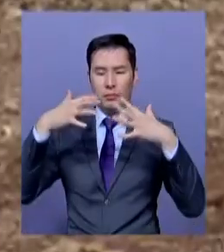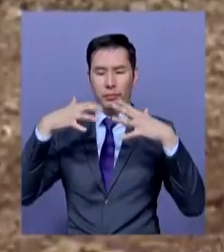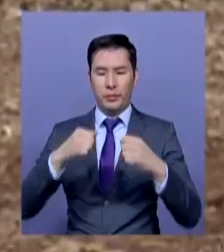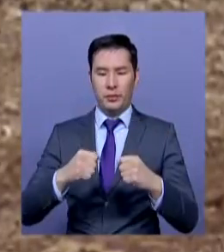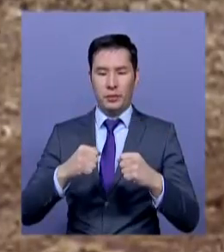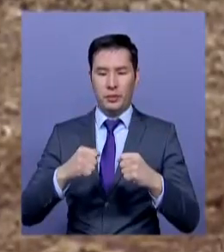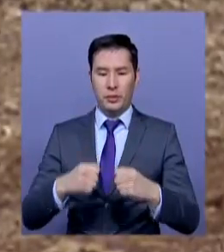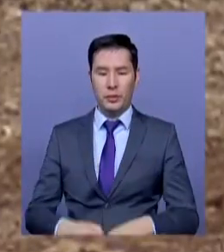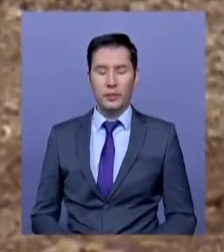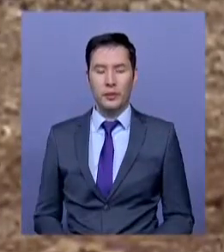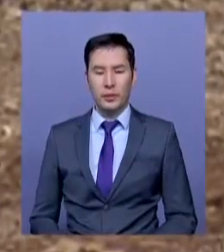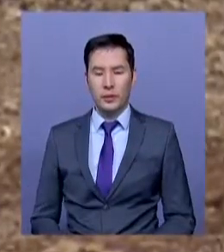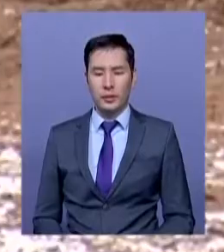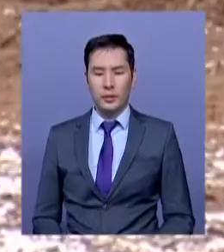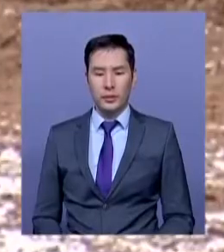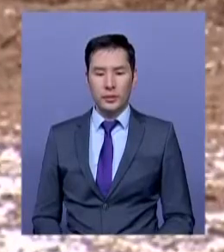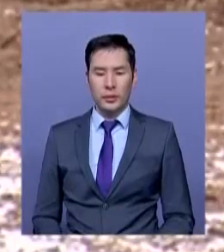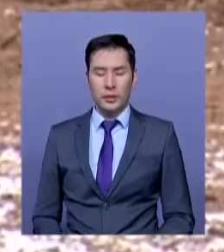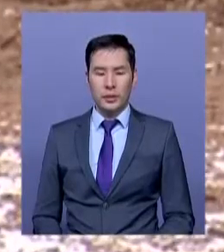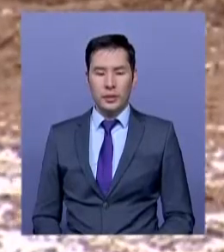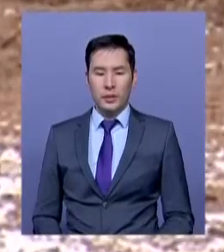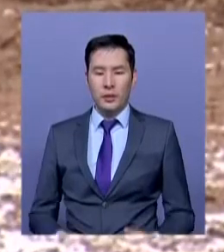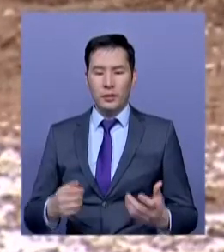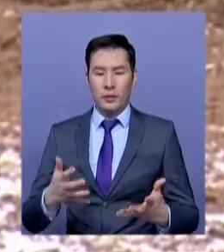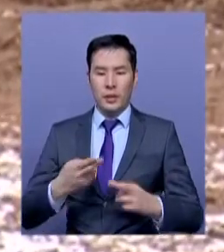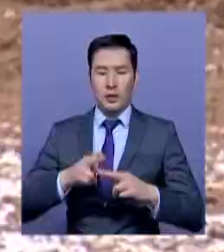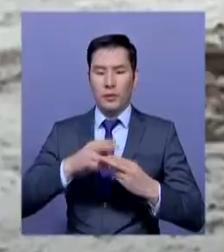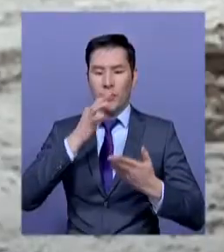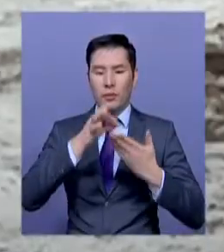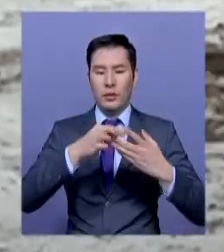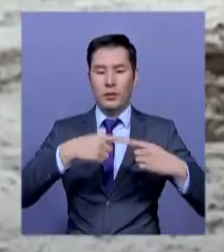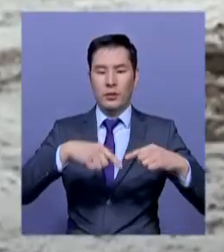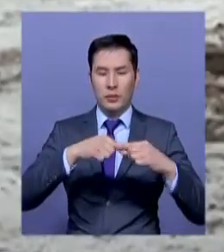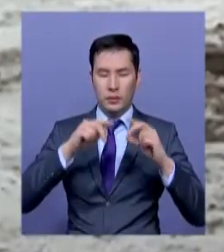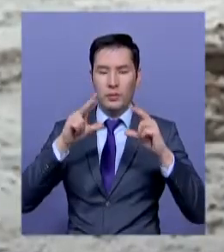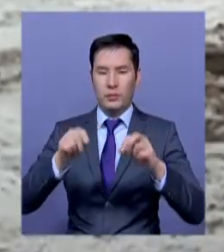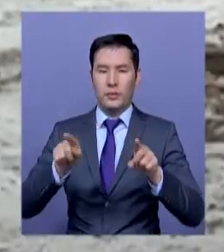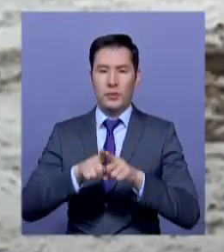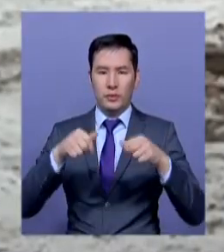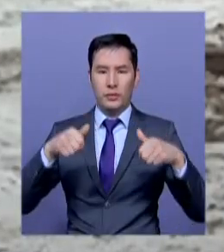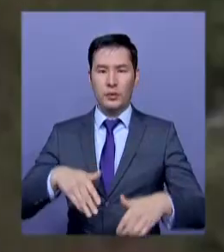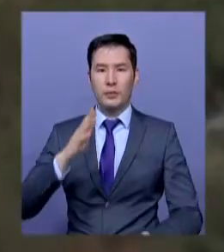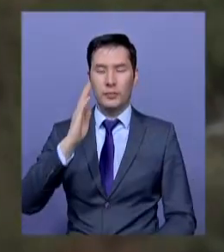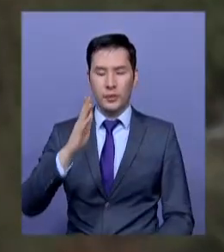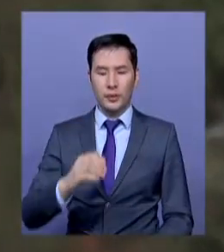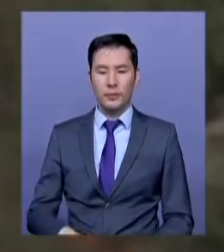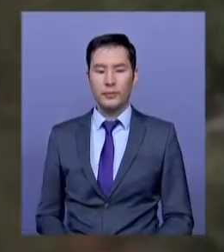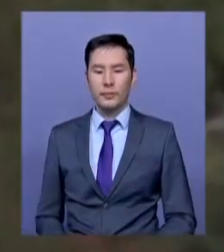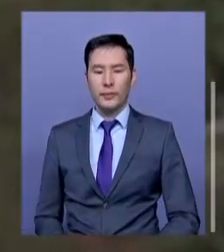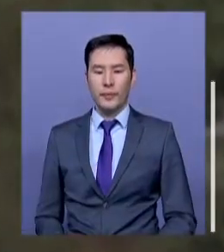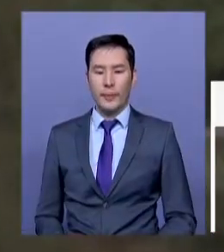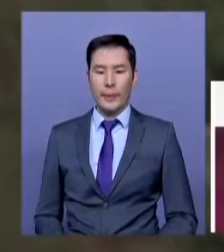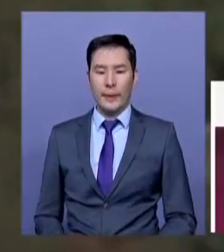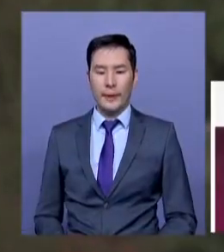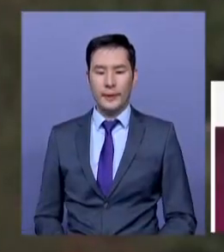жатқан үйдегі коммуникация жүргізумен байланыстырып отыр. Бұған дейін жауаптылар бұл істі де шешіп береміз деп уәде еткен екен.